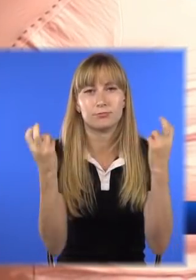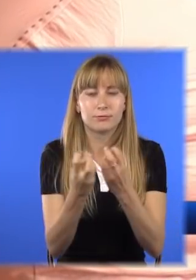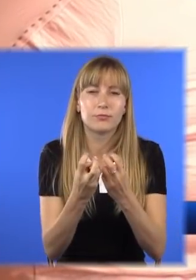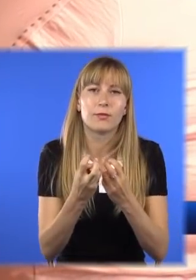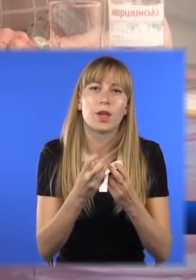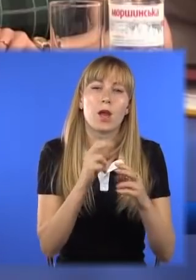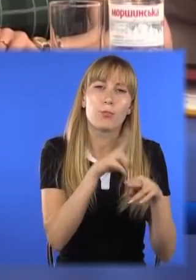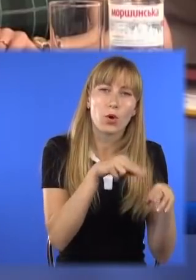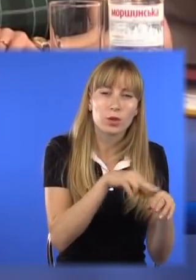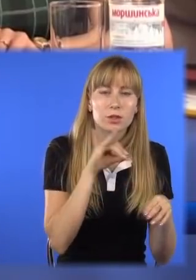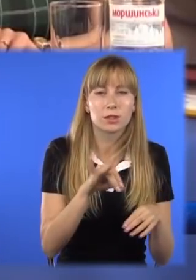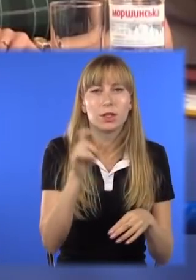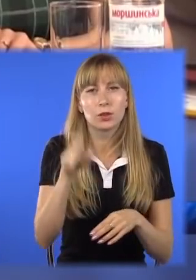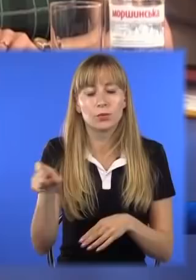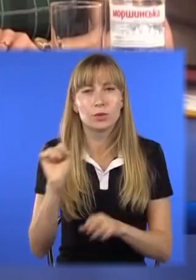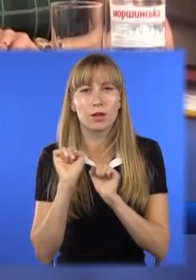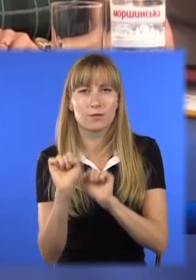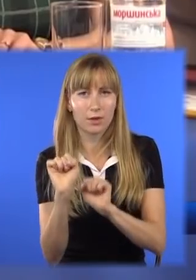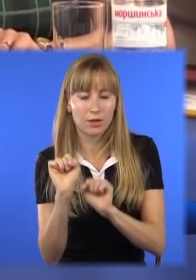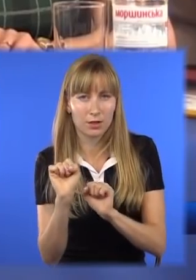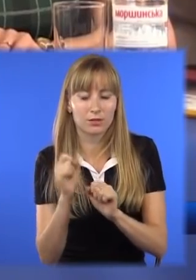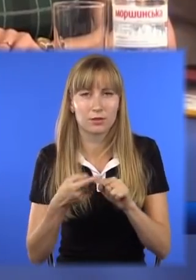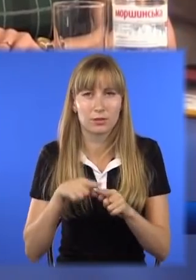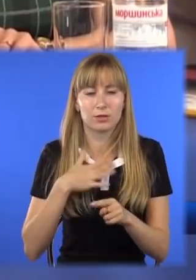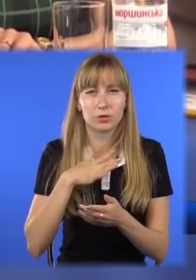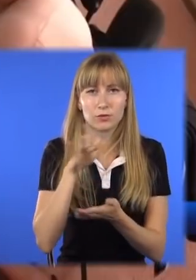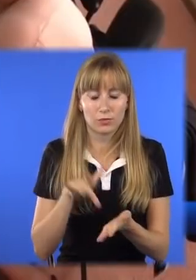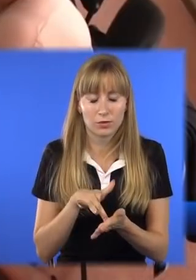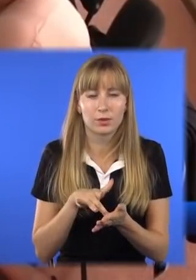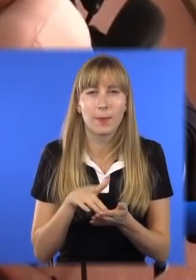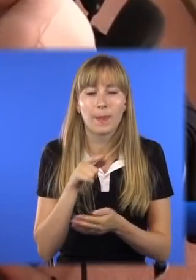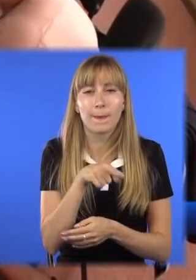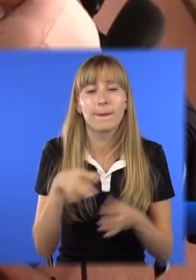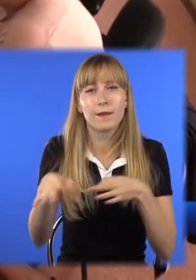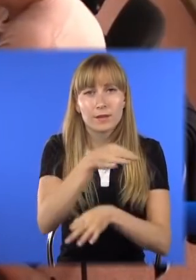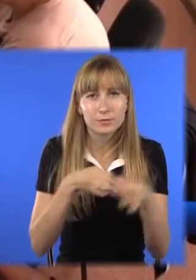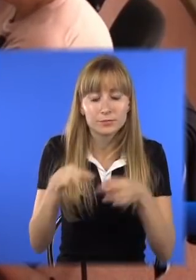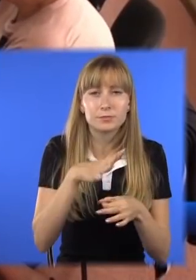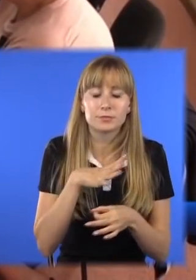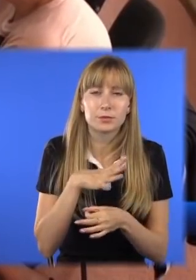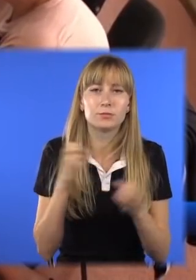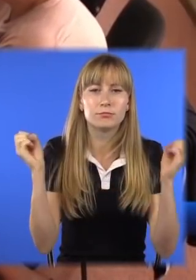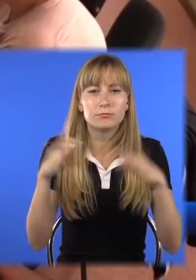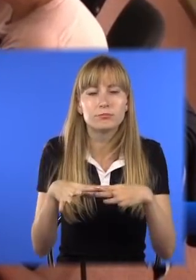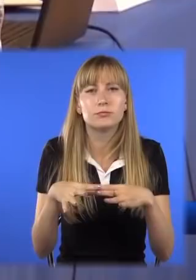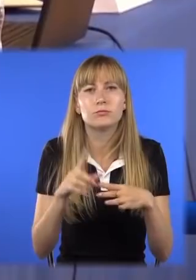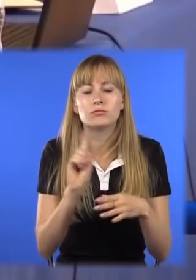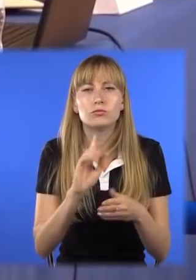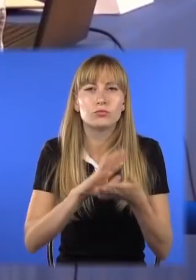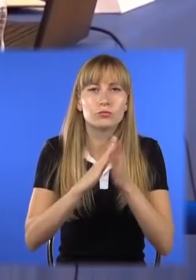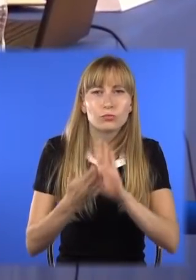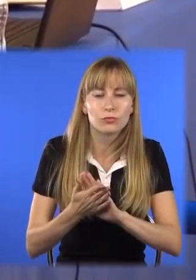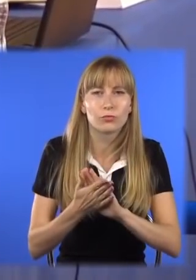ініціював Криворізький відділ поліції. Правозахисники та поліцейські зібралися, аби у конструктивному діалозі обговорити